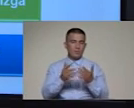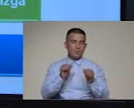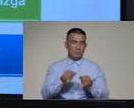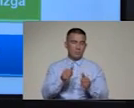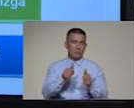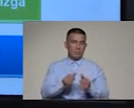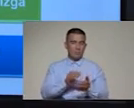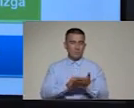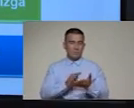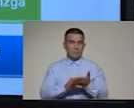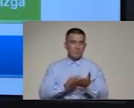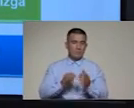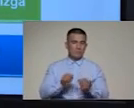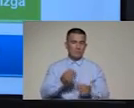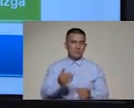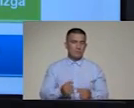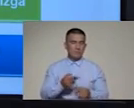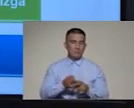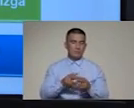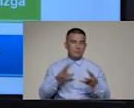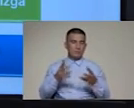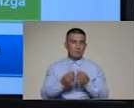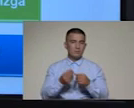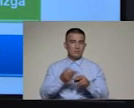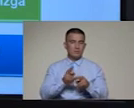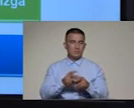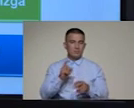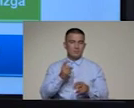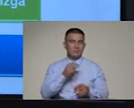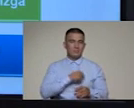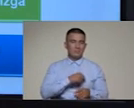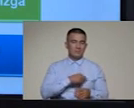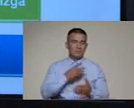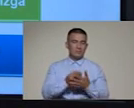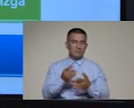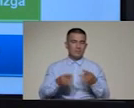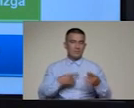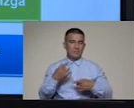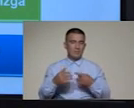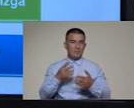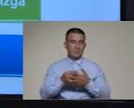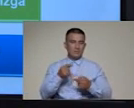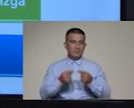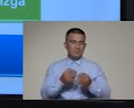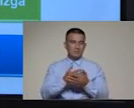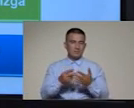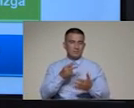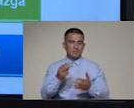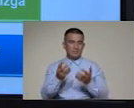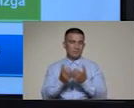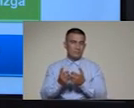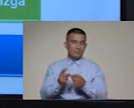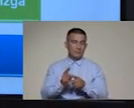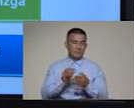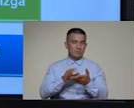yozishingiz mumkin. Va barcha tajribalarda sodir bo'lgan kimyoviy jarayonlarning reaksiya tinglamalarini daftaringizga yozib